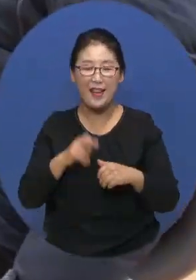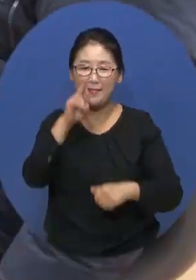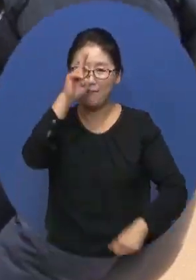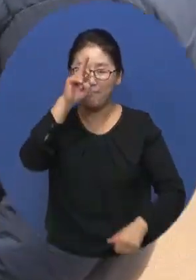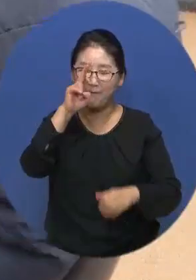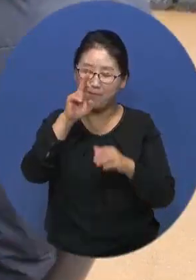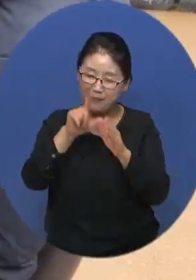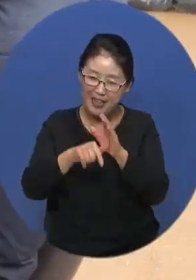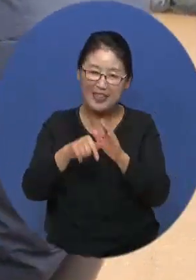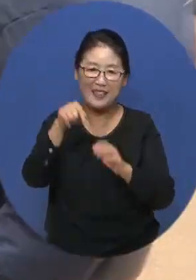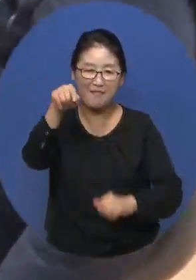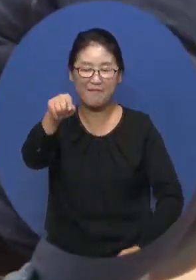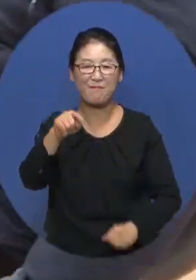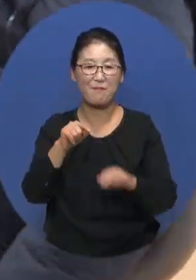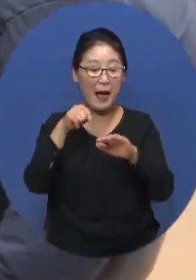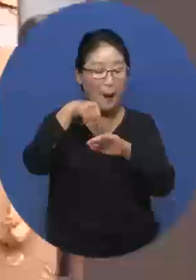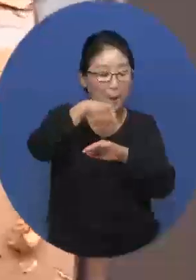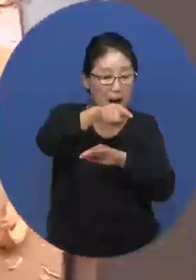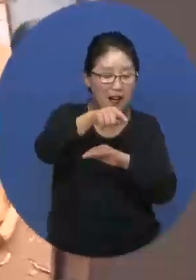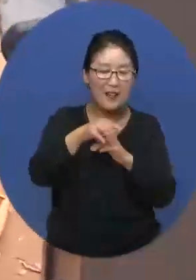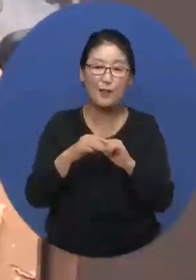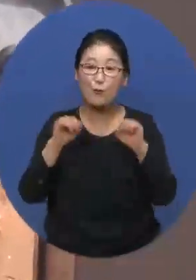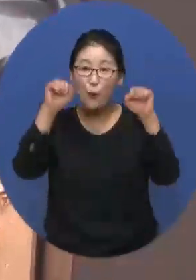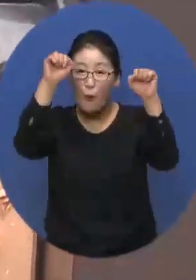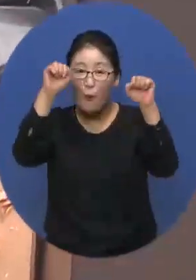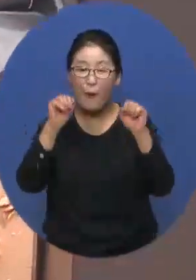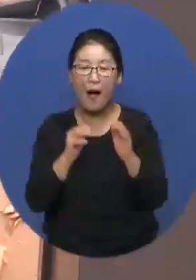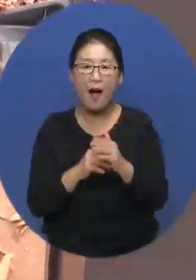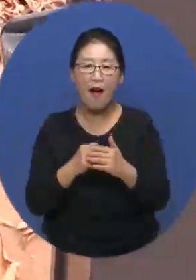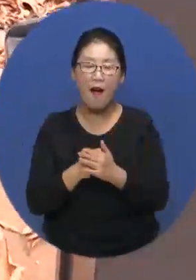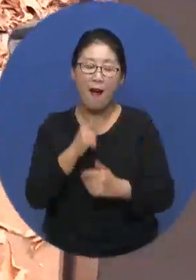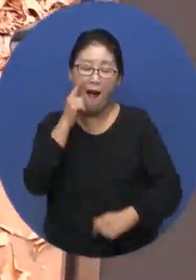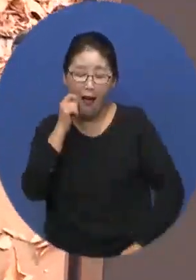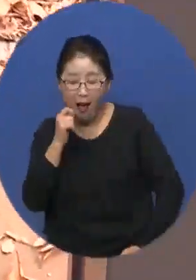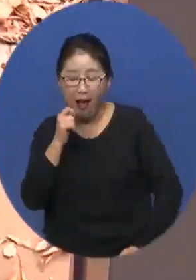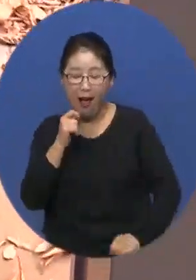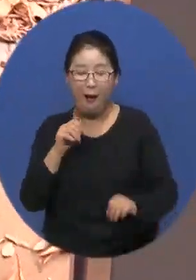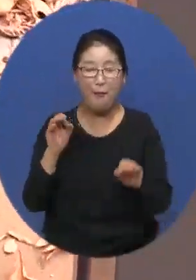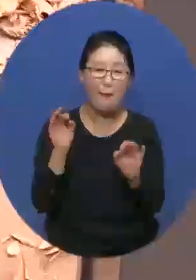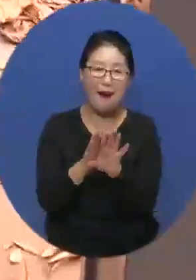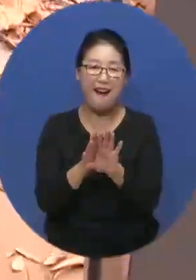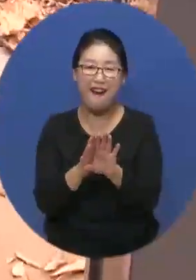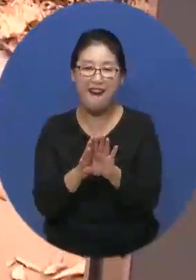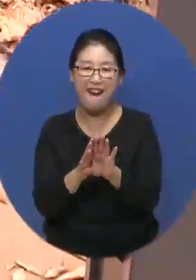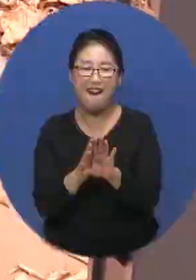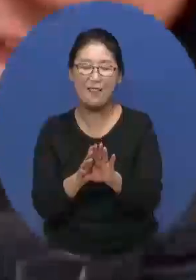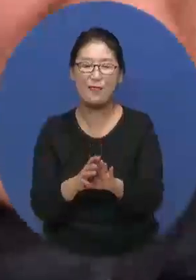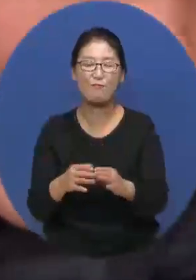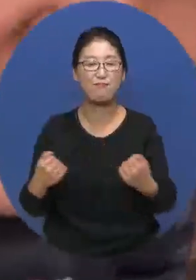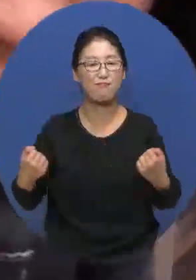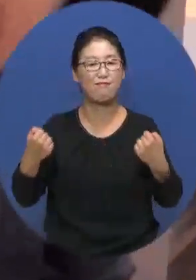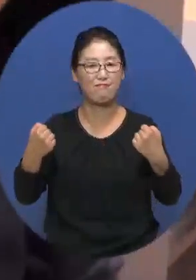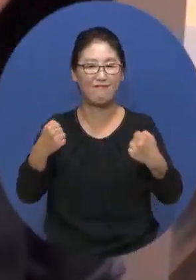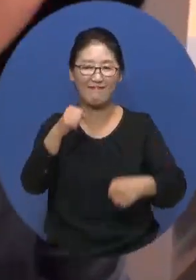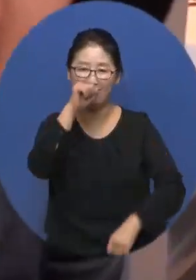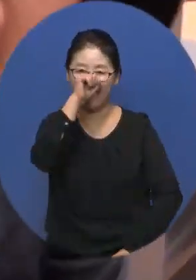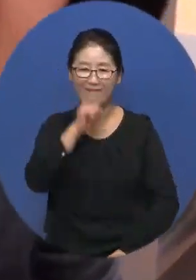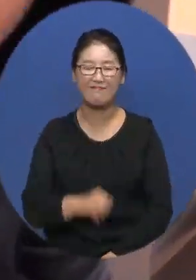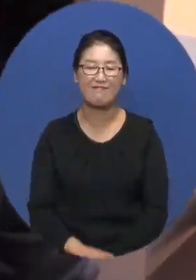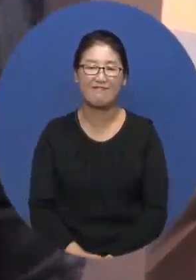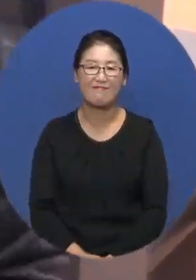운동하며 건강을 챙기고 식곤증도 날려버립니다. 여덟! 아홉!